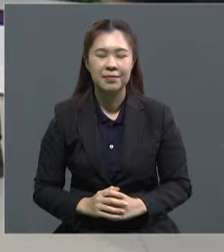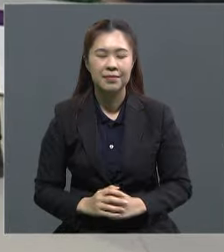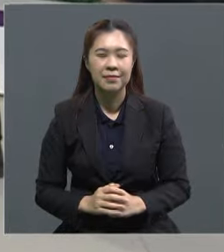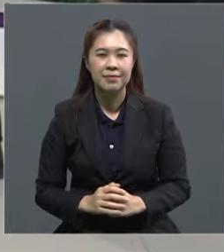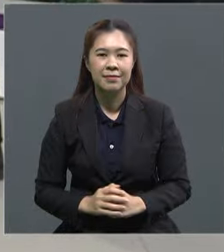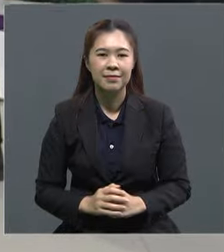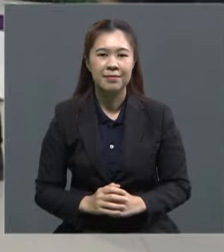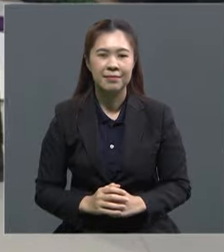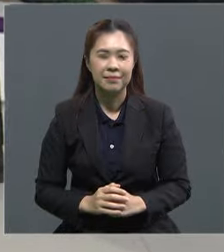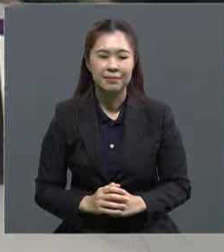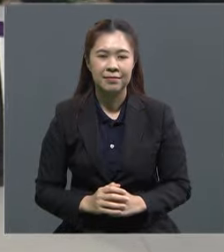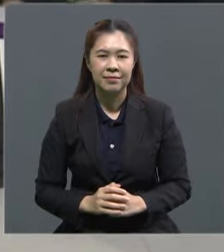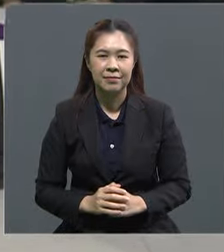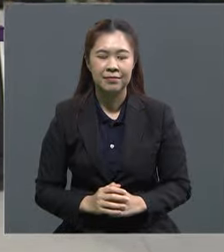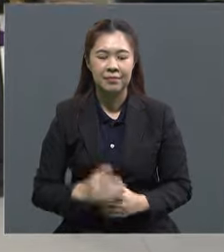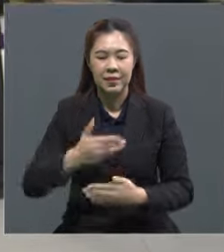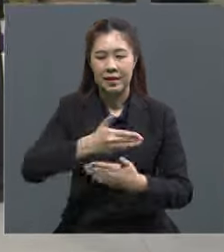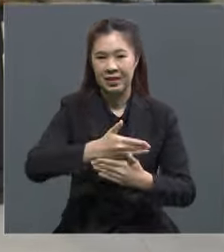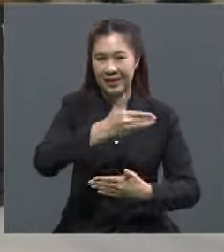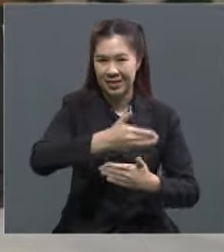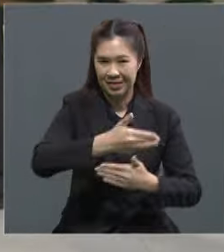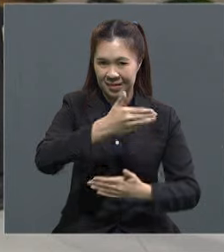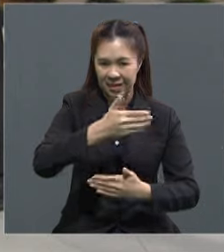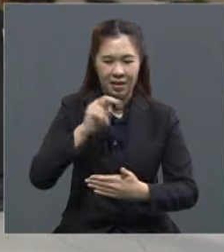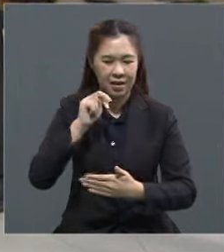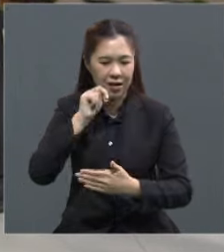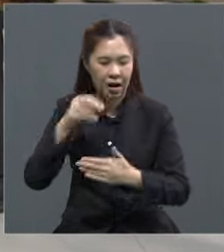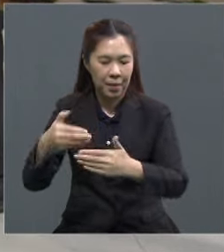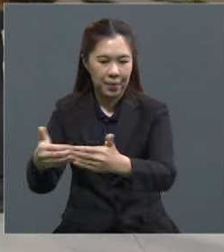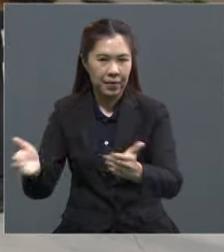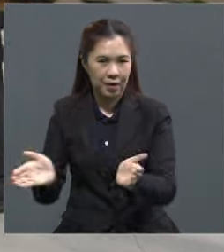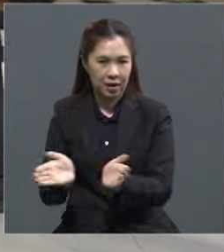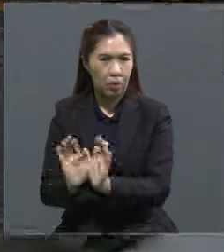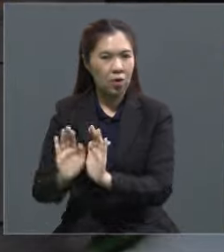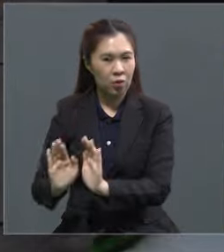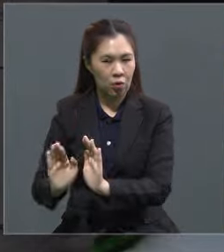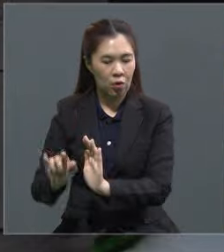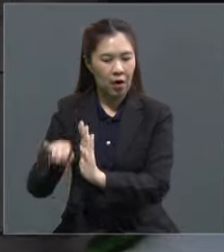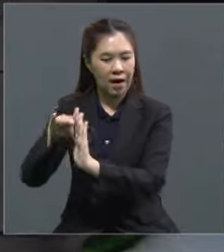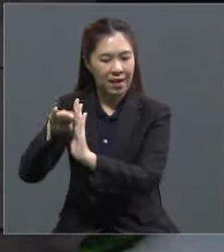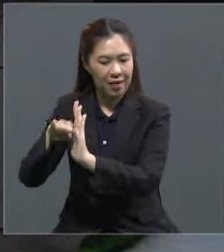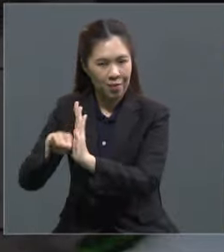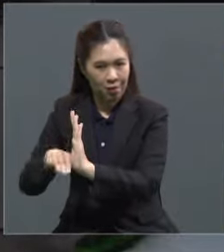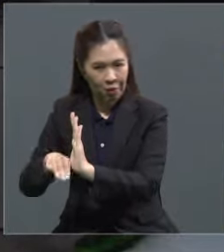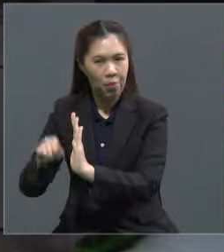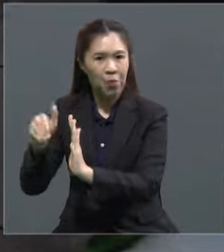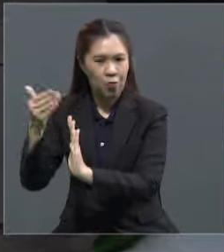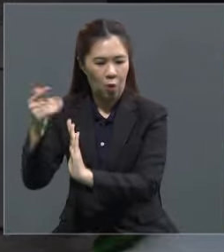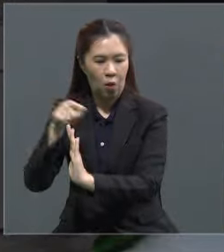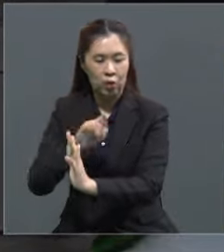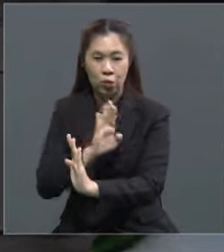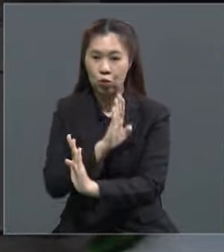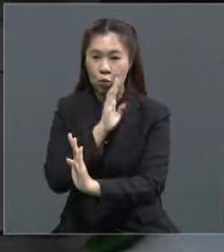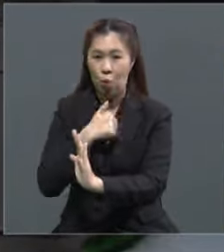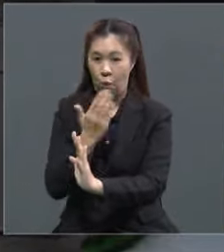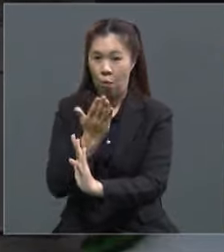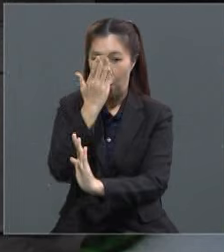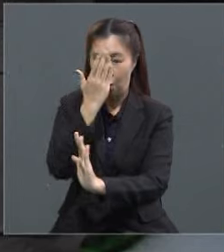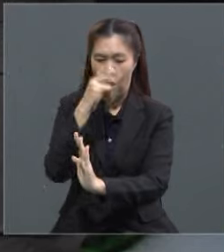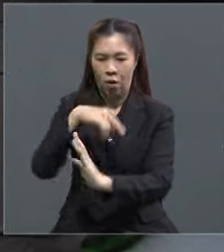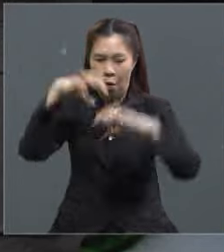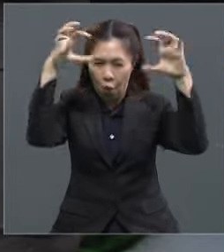คาดการณ์แล้วเนี่ยในเขื่อนในอ่างเก็บน้ำเราจะต้องมีการพร่องน้ำไว้ก่อนที่จะรองรับในกรณีที่มีปิ